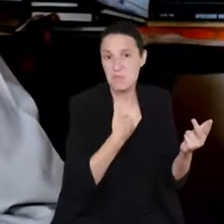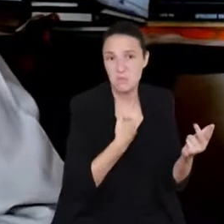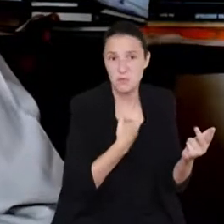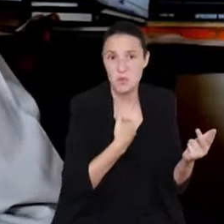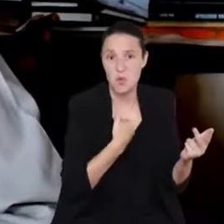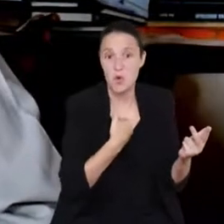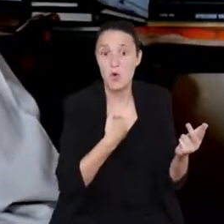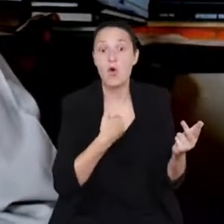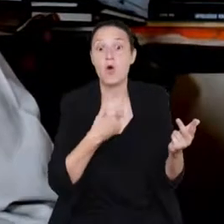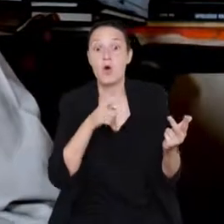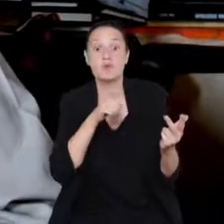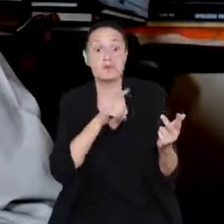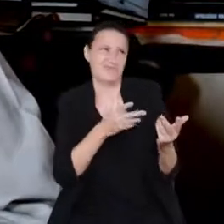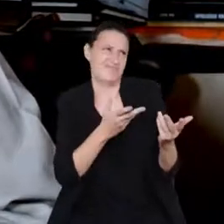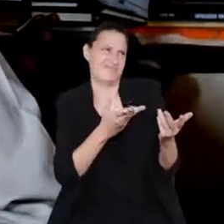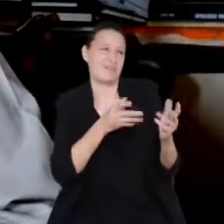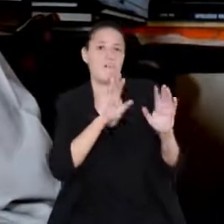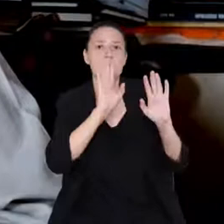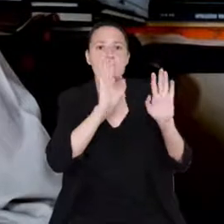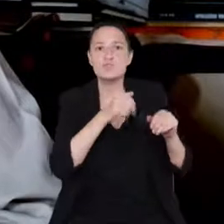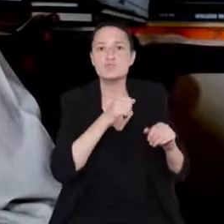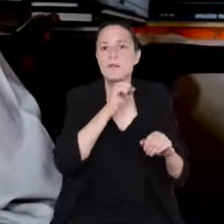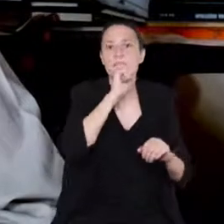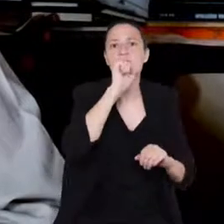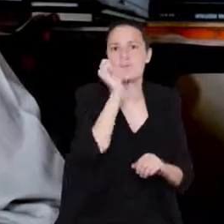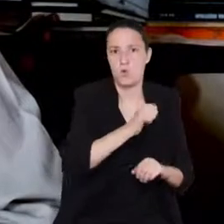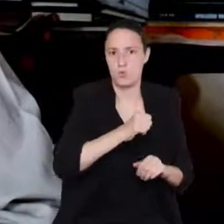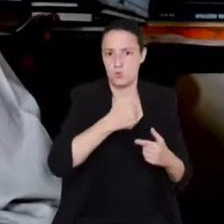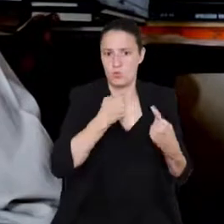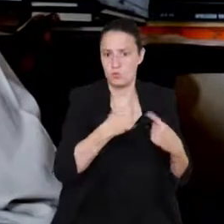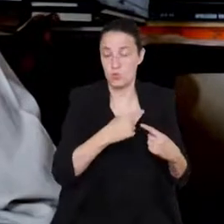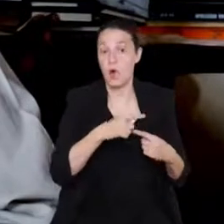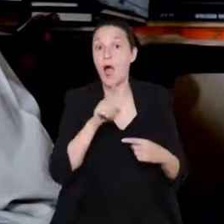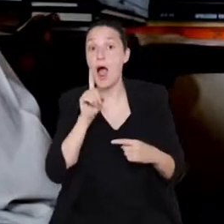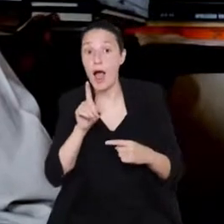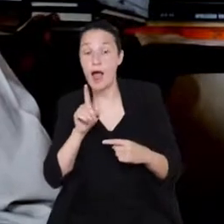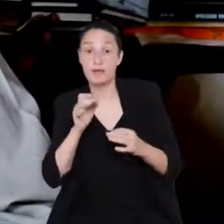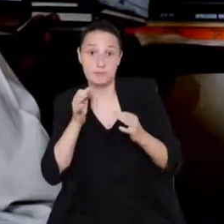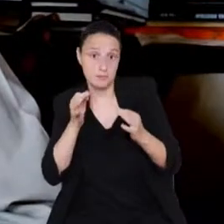a właściwie w żadnych, można powiedzieć, tych ważnych krajach. To będzie proces